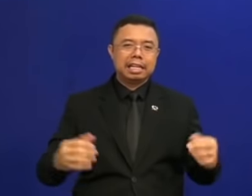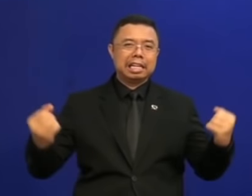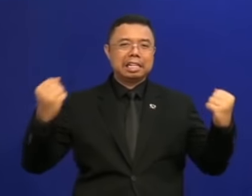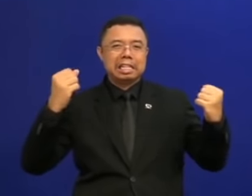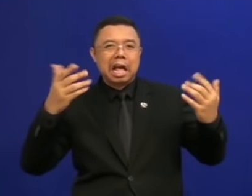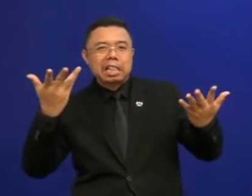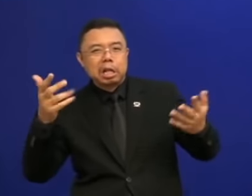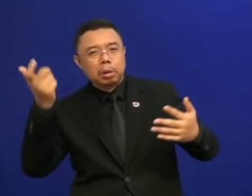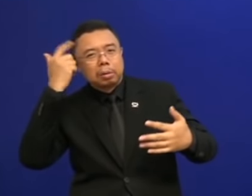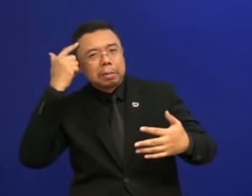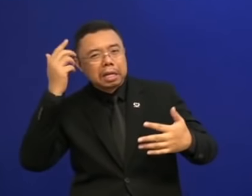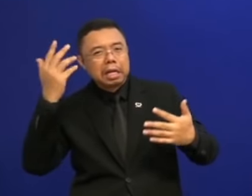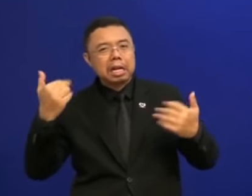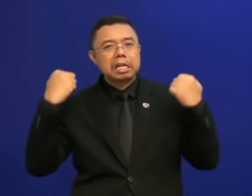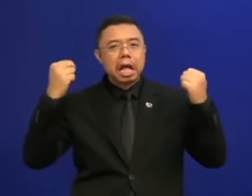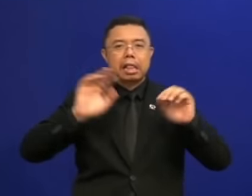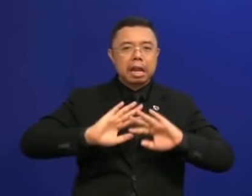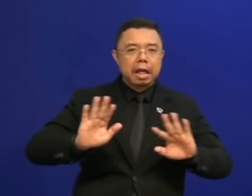tidak pikirannya. Ya.